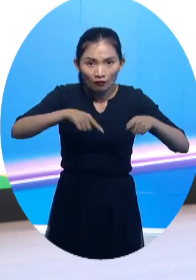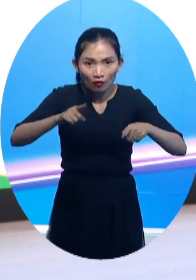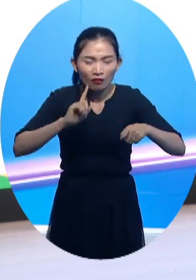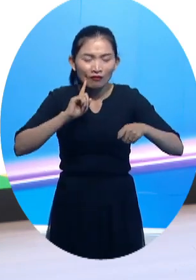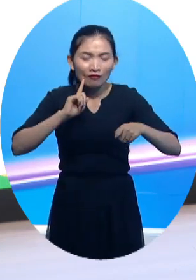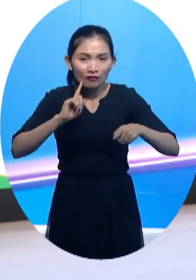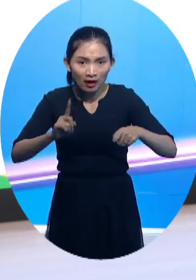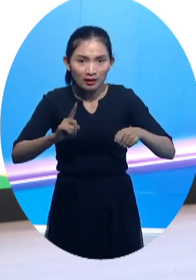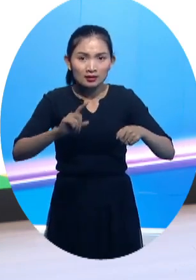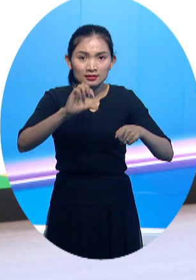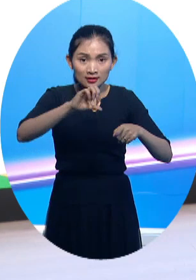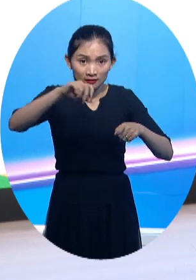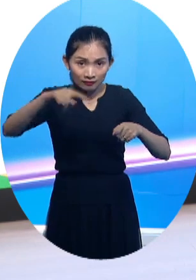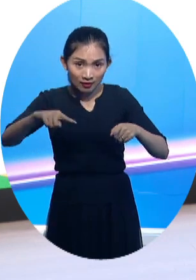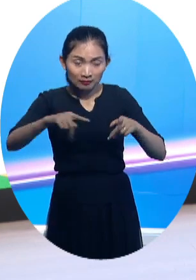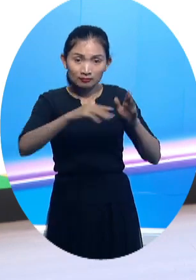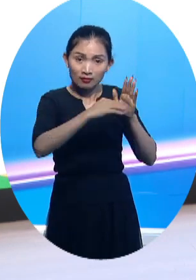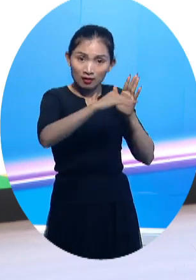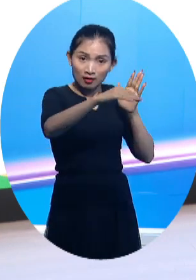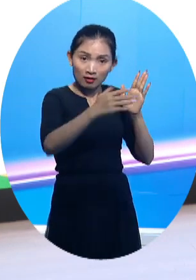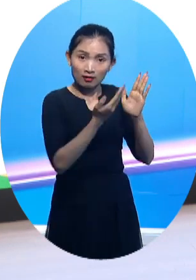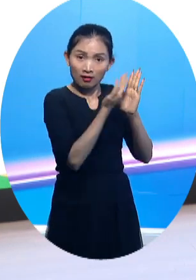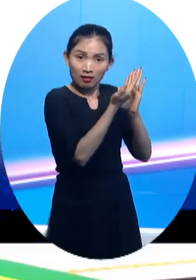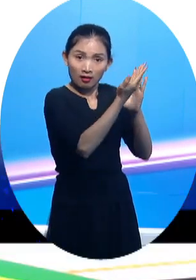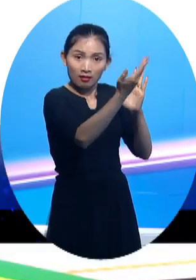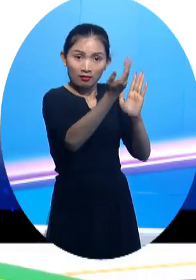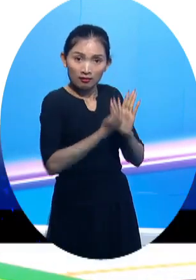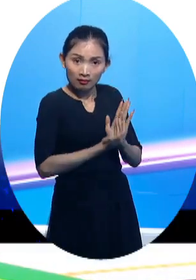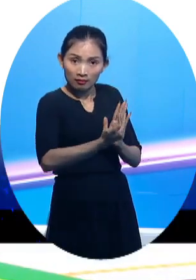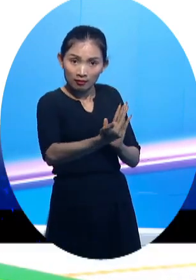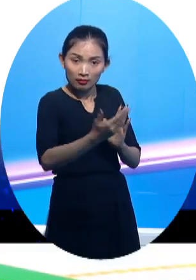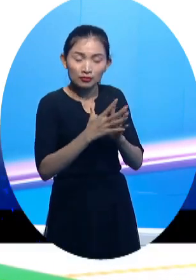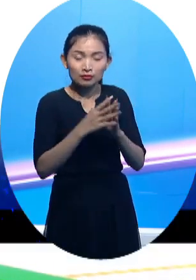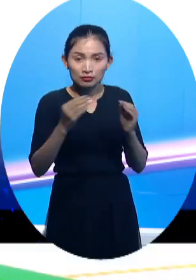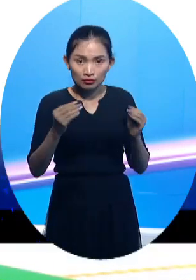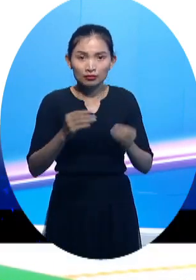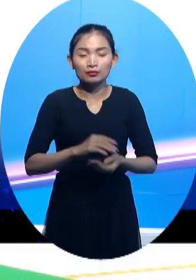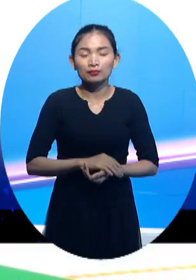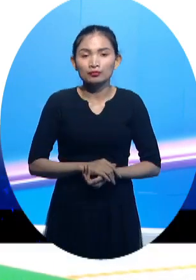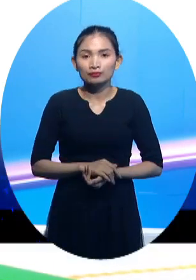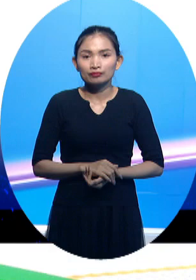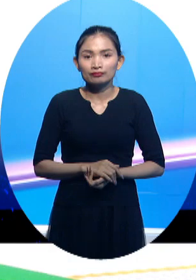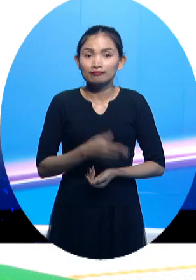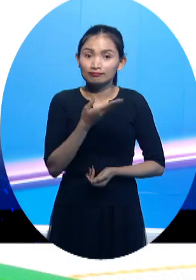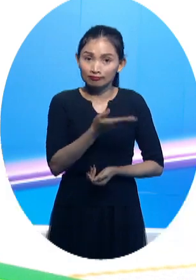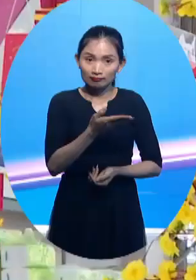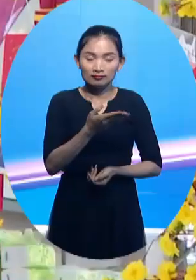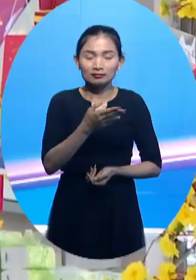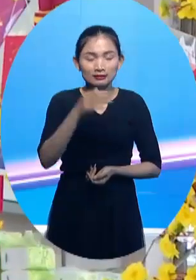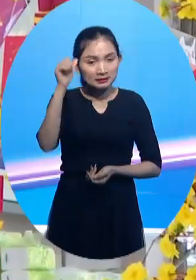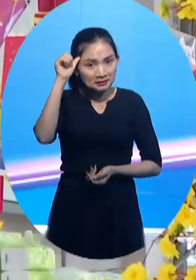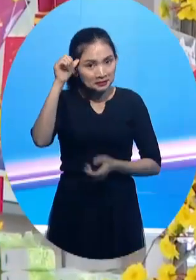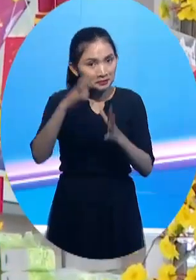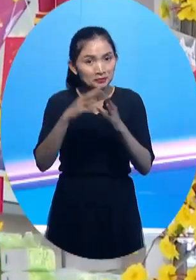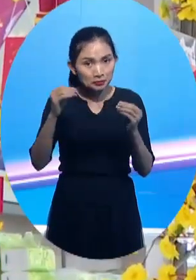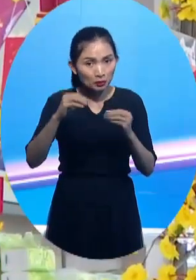hiện diện của các sản phẩm xanh trên quầy trên kệ và tại hệ thống phân phối của mình Đây là một cái sự kiện rất là có ý nghĩa với sàn cóp trong dịp mà kỷ niệm 35 năm công việc